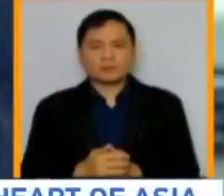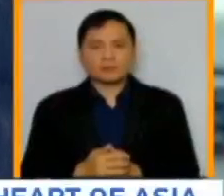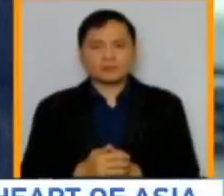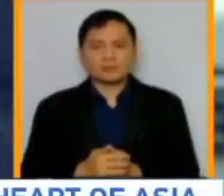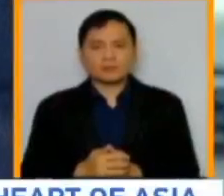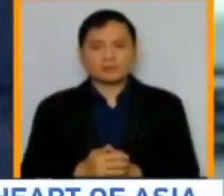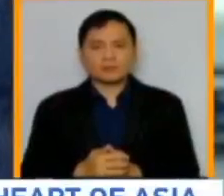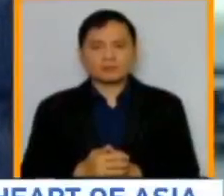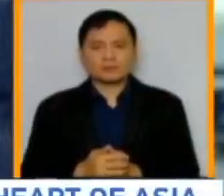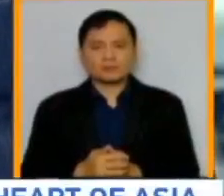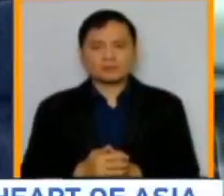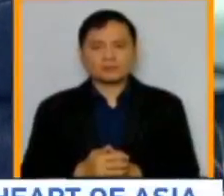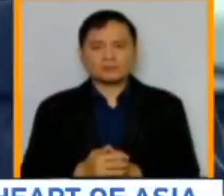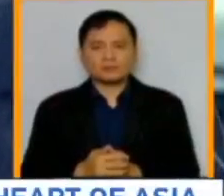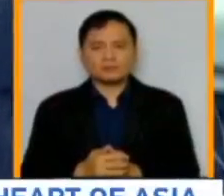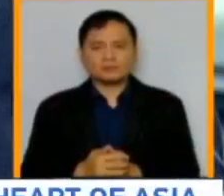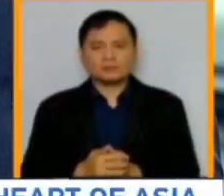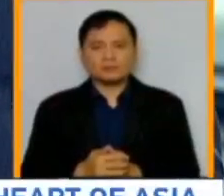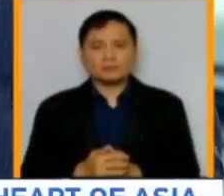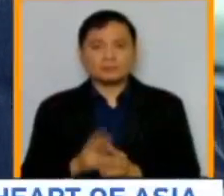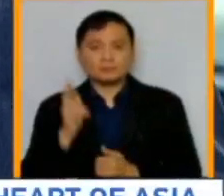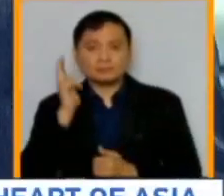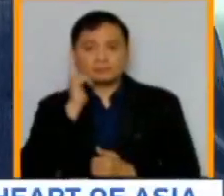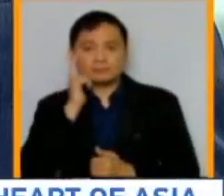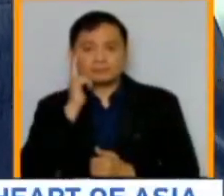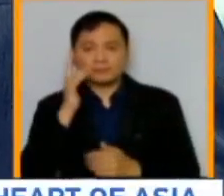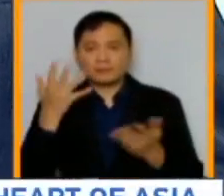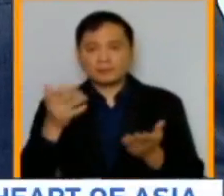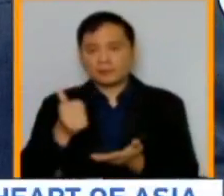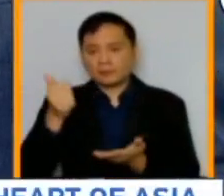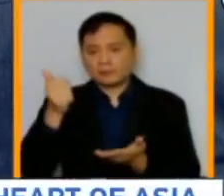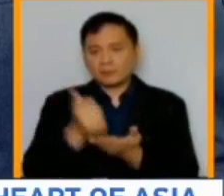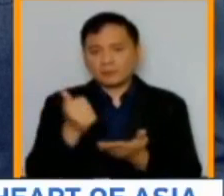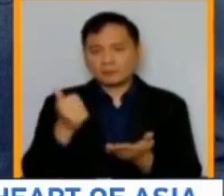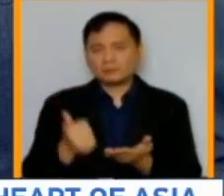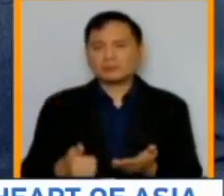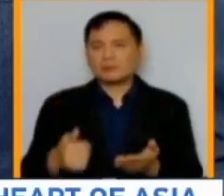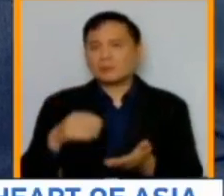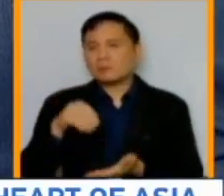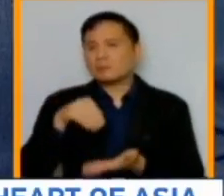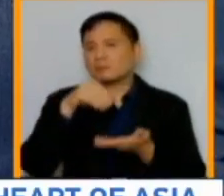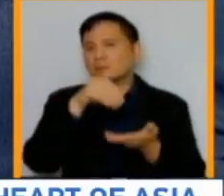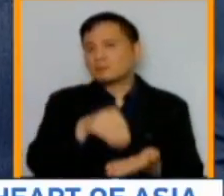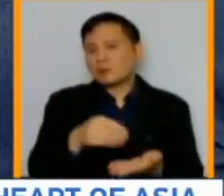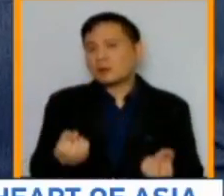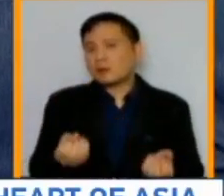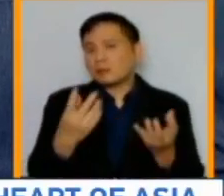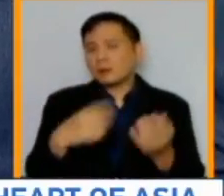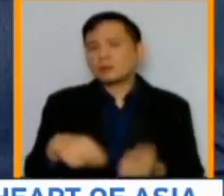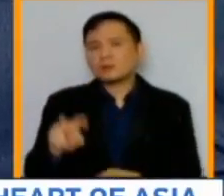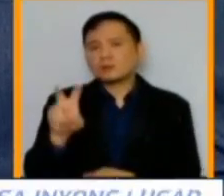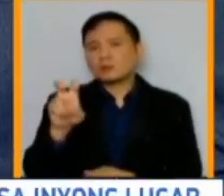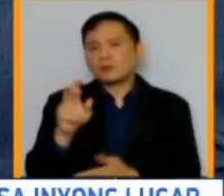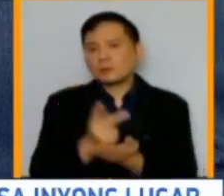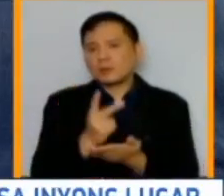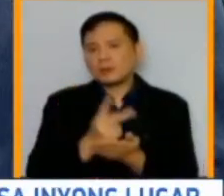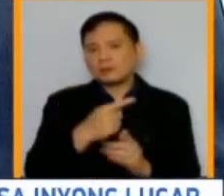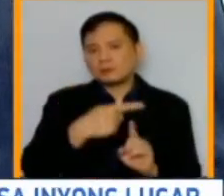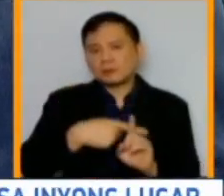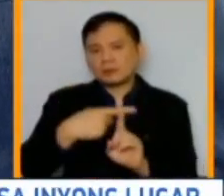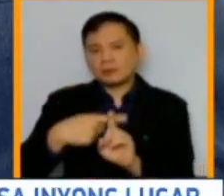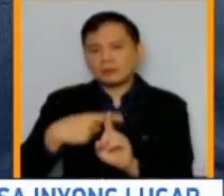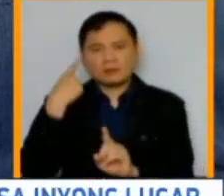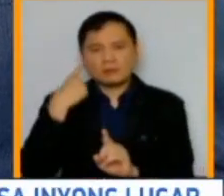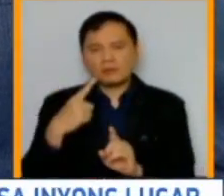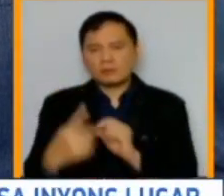Inaprubahan ni Pangulong Duterte ang 200 pesos kada buwan na dagdag ayuda para sa mahihirap na pamilya na nasa ilalim na